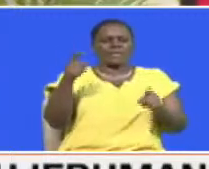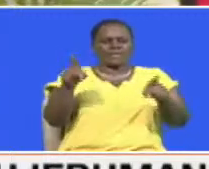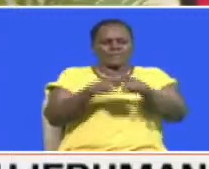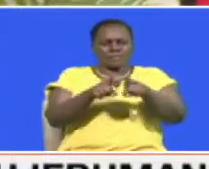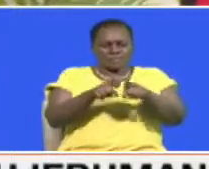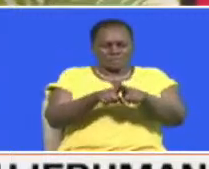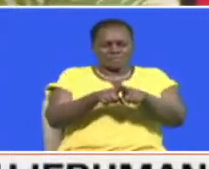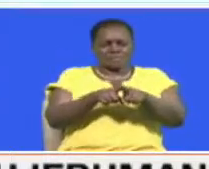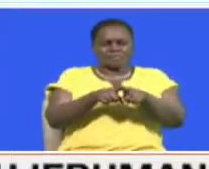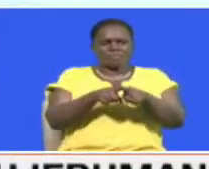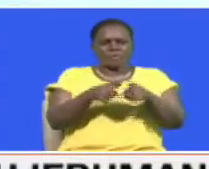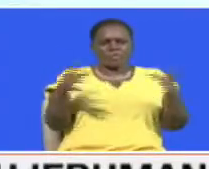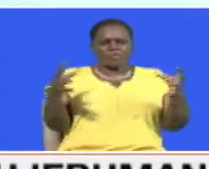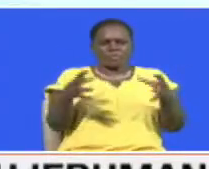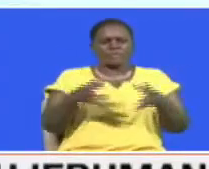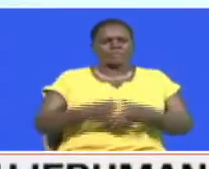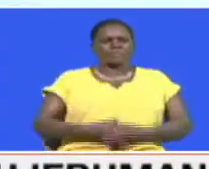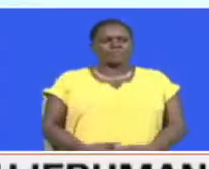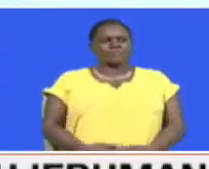of our economy.